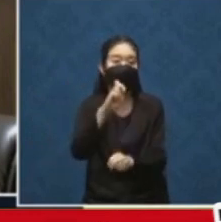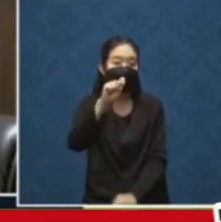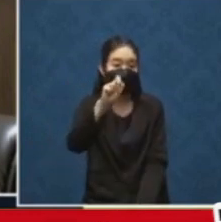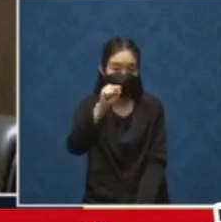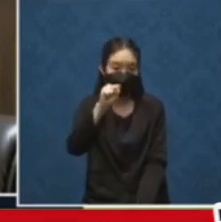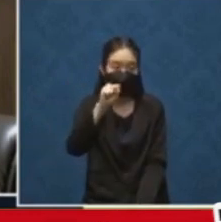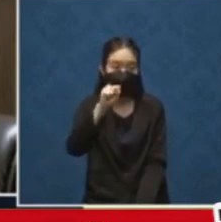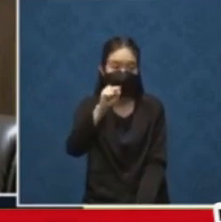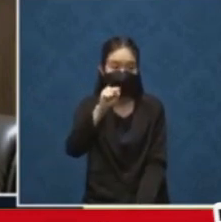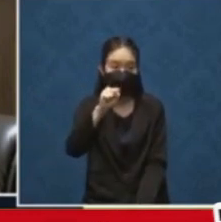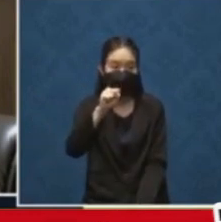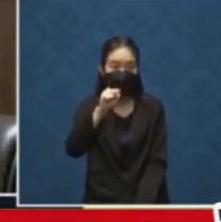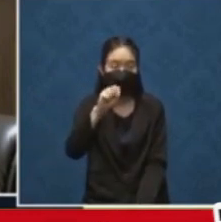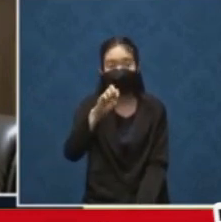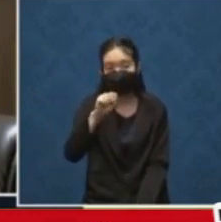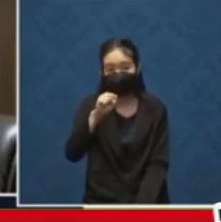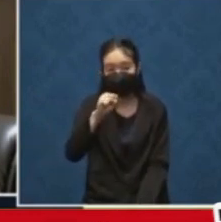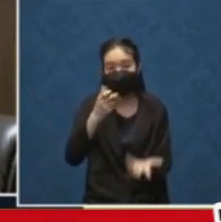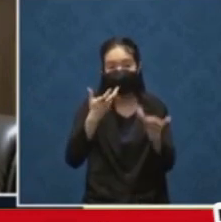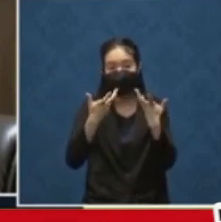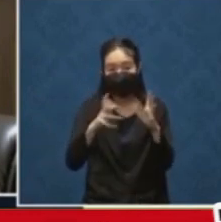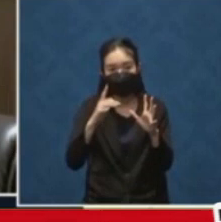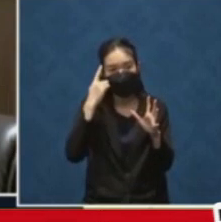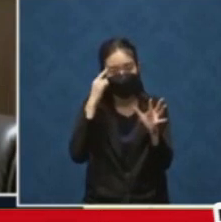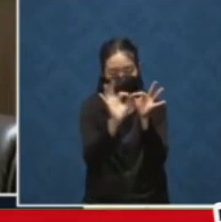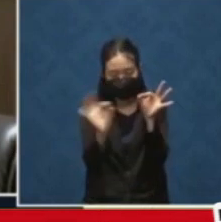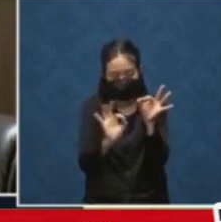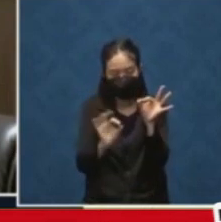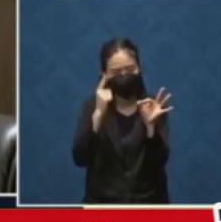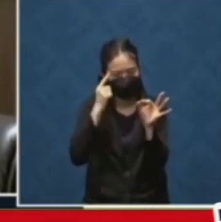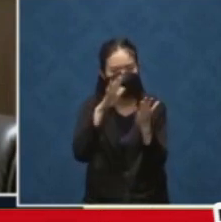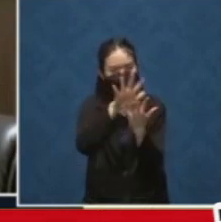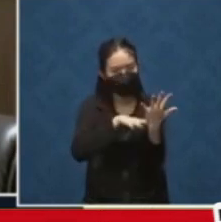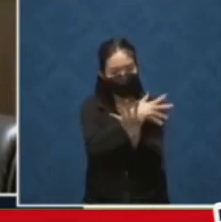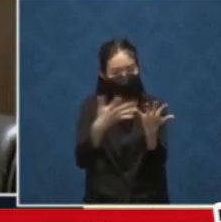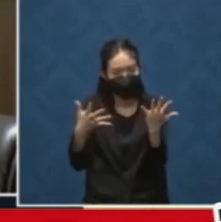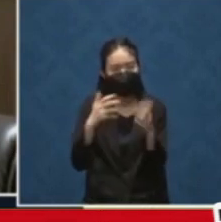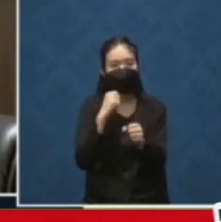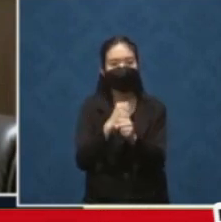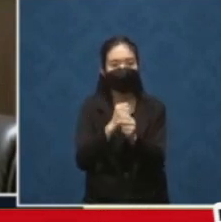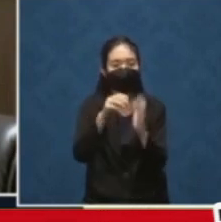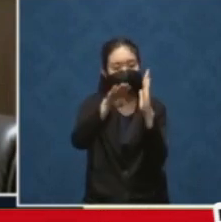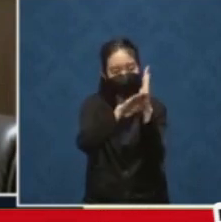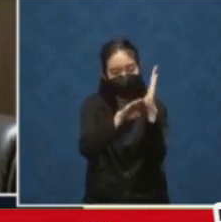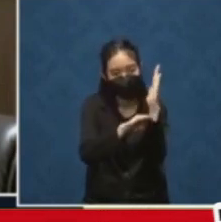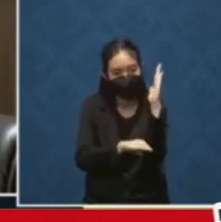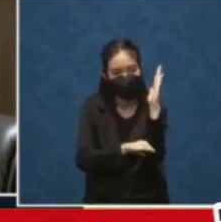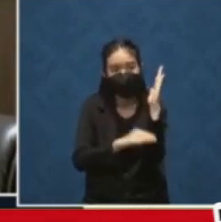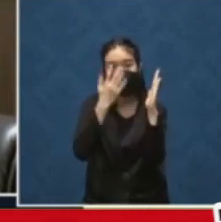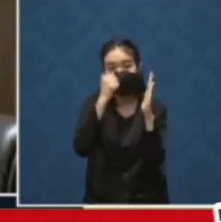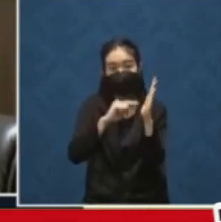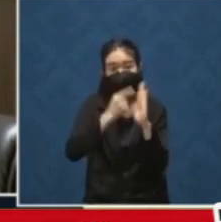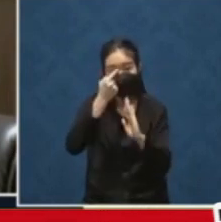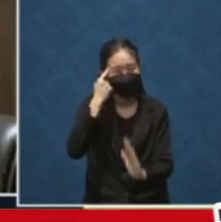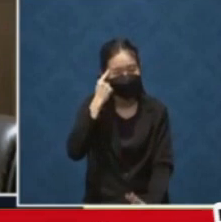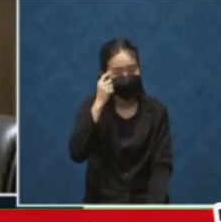ว่า ในการหมดเร่การ ในการ ออกข้อสอบน จะตองมีข้โท visualที่